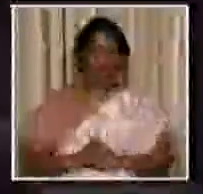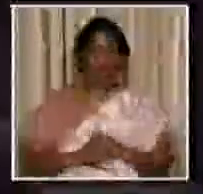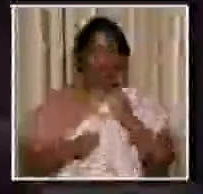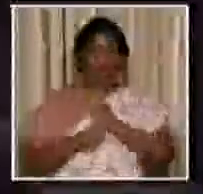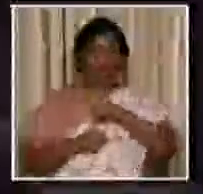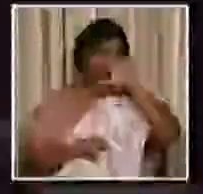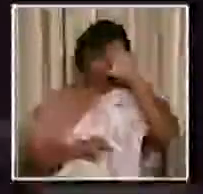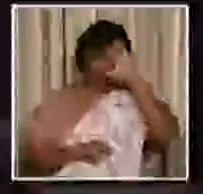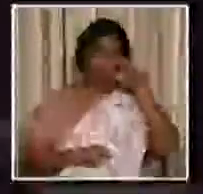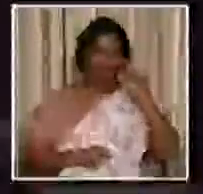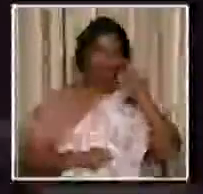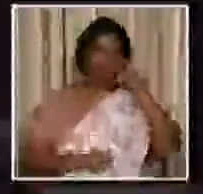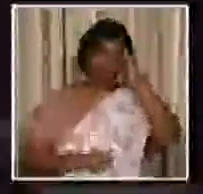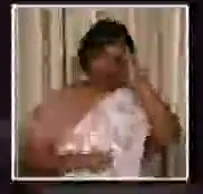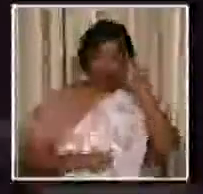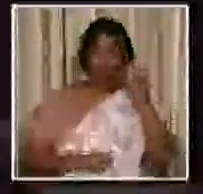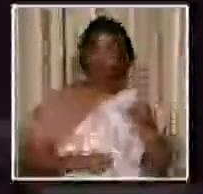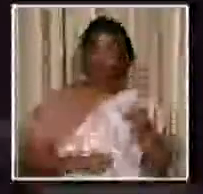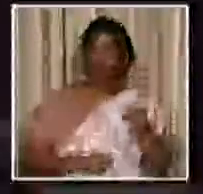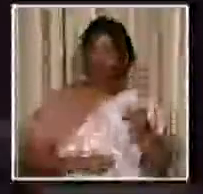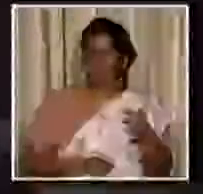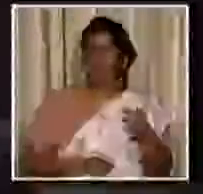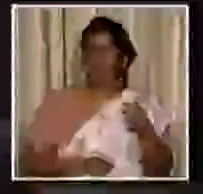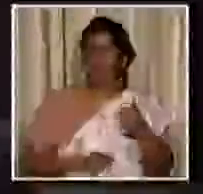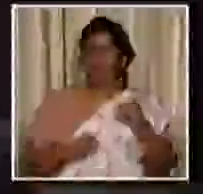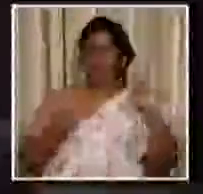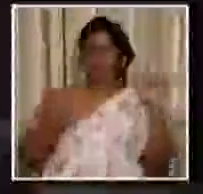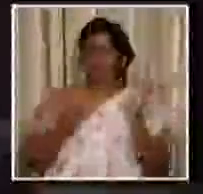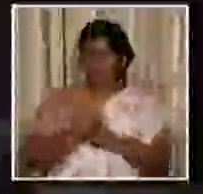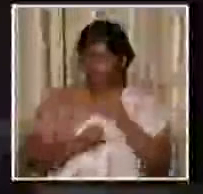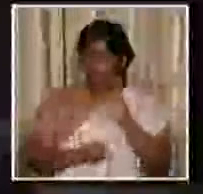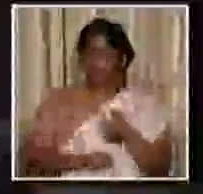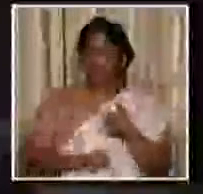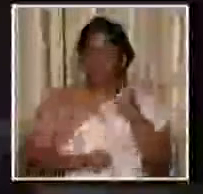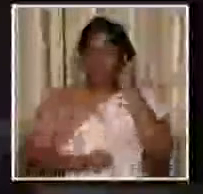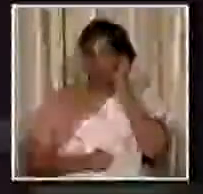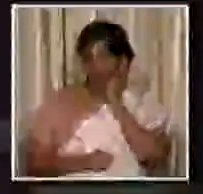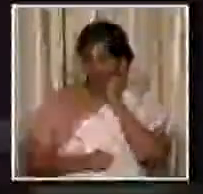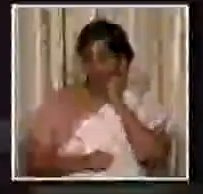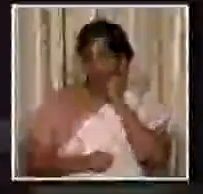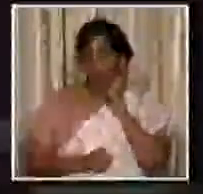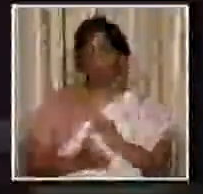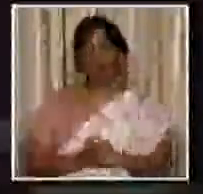ගාමිණී දිසානායක නායකේ මේගොල්ලෝ ඝාතනය වුණේ ත්‍රස්තවාදෙන්